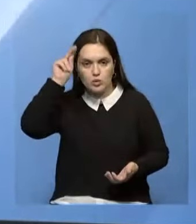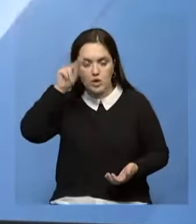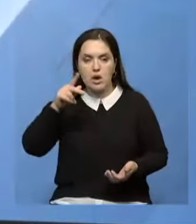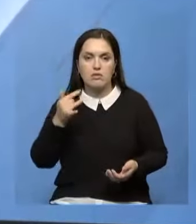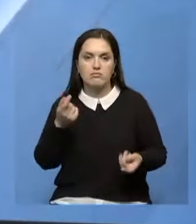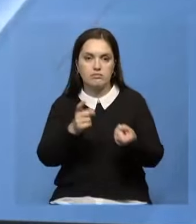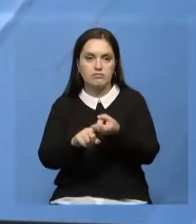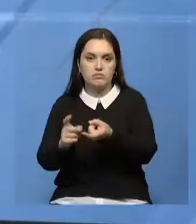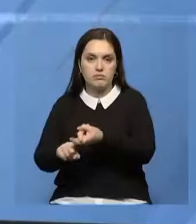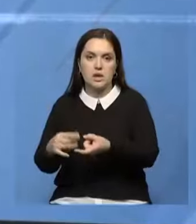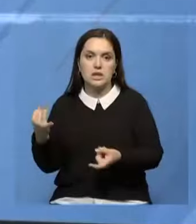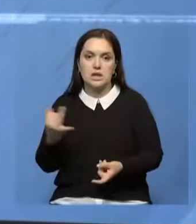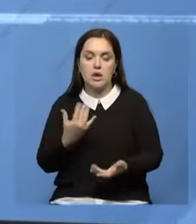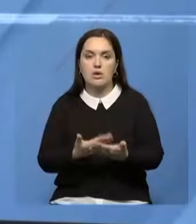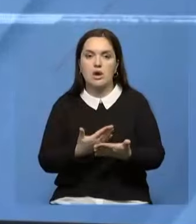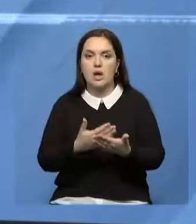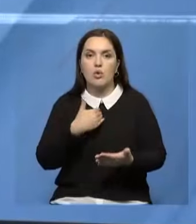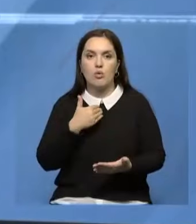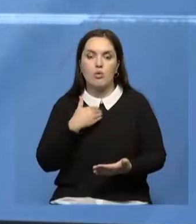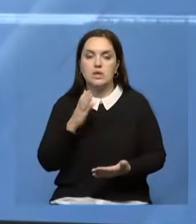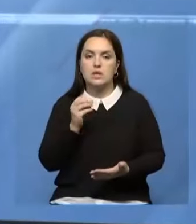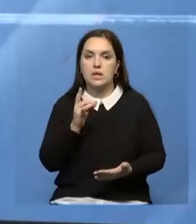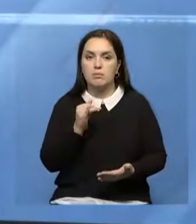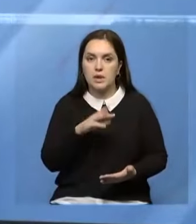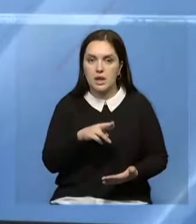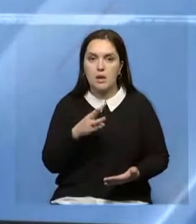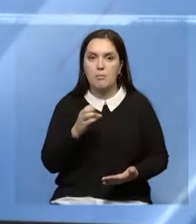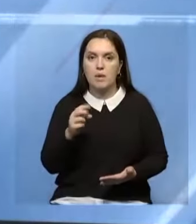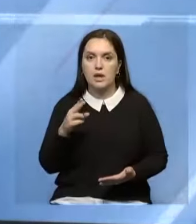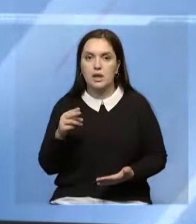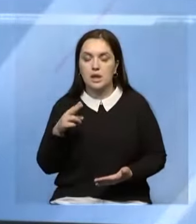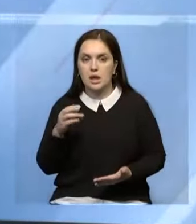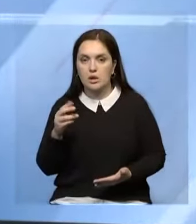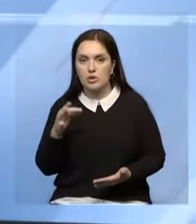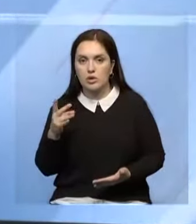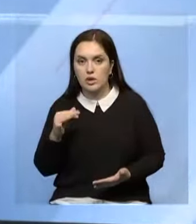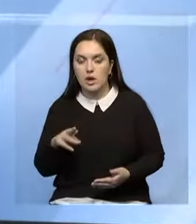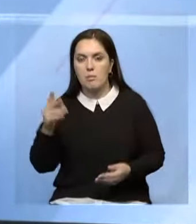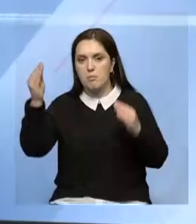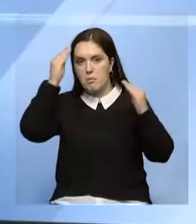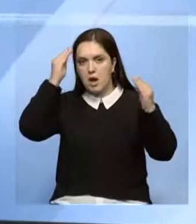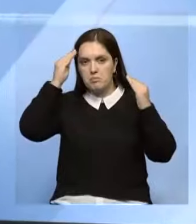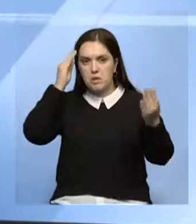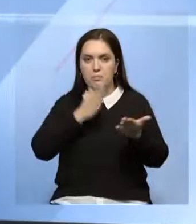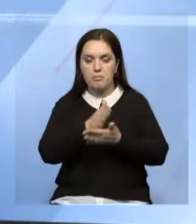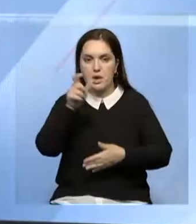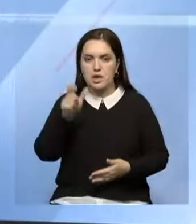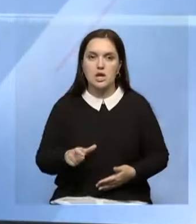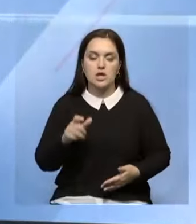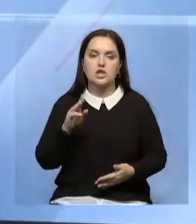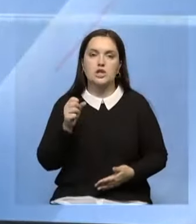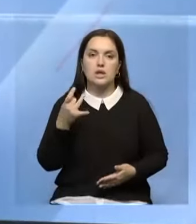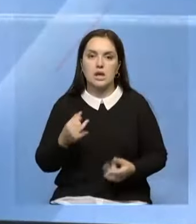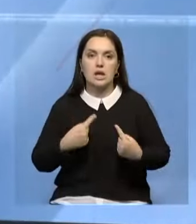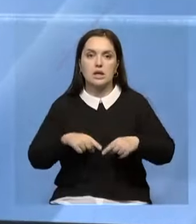В налаживании партнерских отношений заинтересованы, например, Сербия и Македония. В целом, по мнению политологов, Шанхайская организация